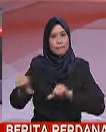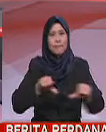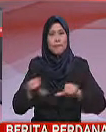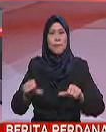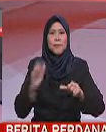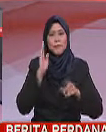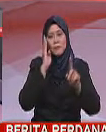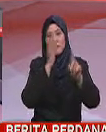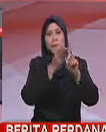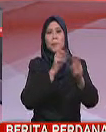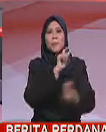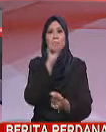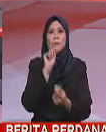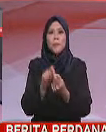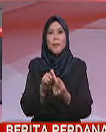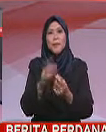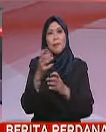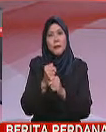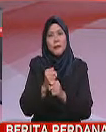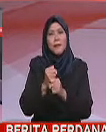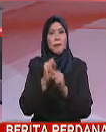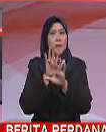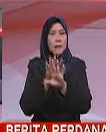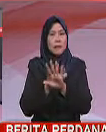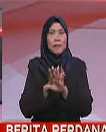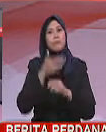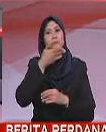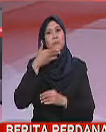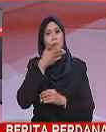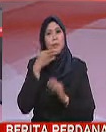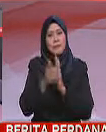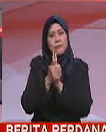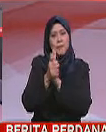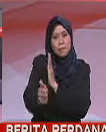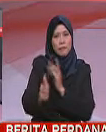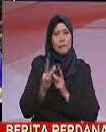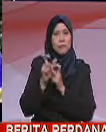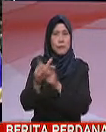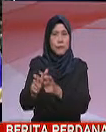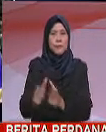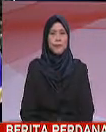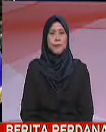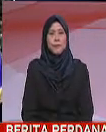di landasan yang tepat untuk melahirkan lebih ramai pelapis muda berbakat.